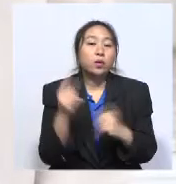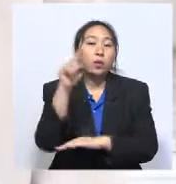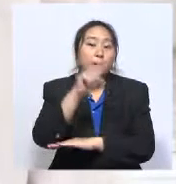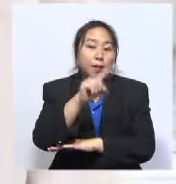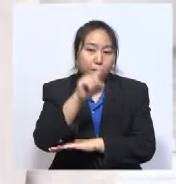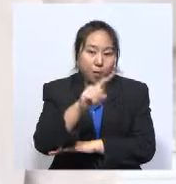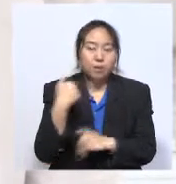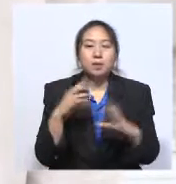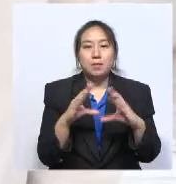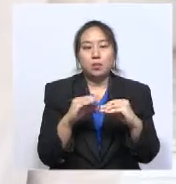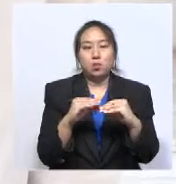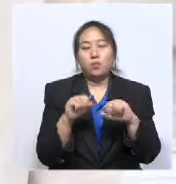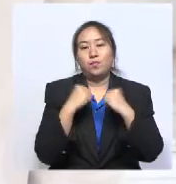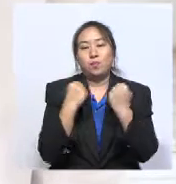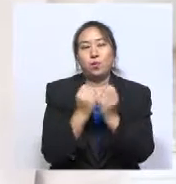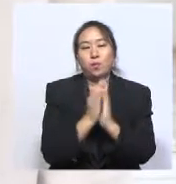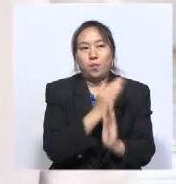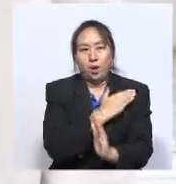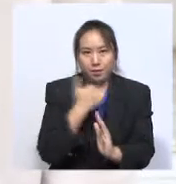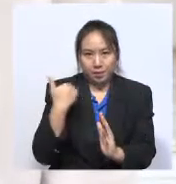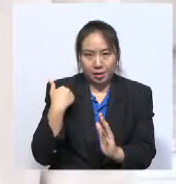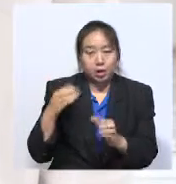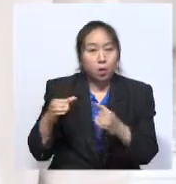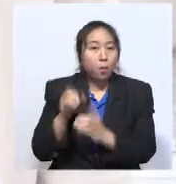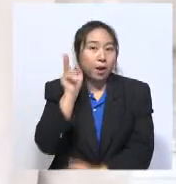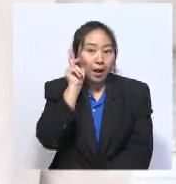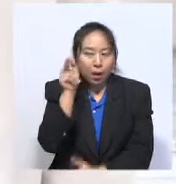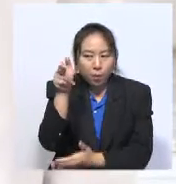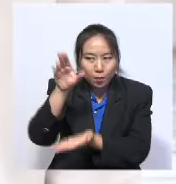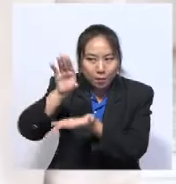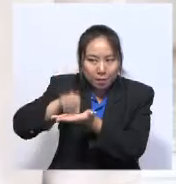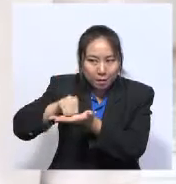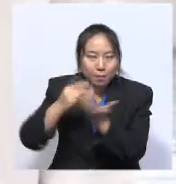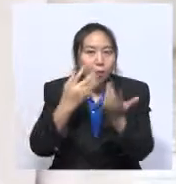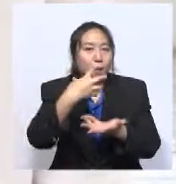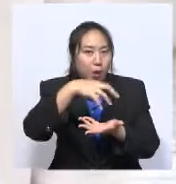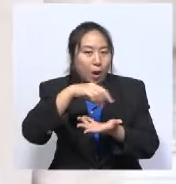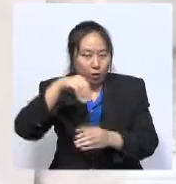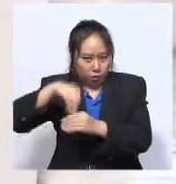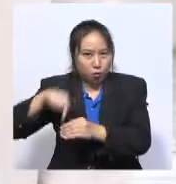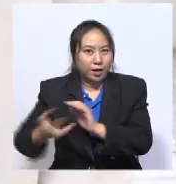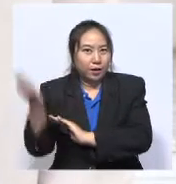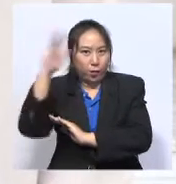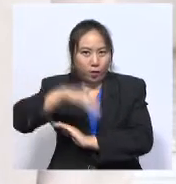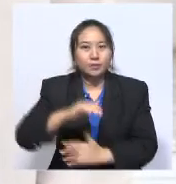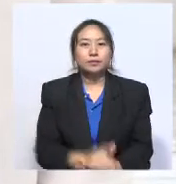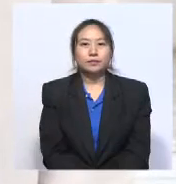ายโมงจะมีการประชุมของมหาเถรสมาคมครับซึ่งทีมข่าวนะครับจะตามติดสถานการณ์และคอยรายงานอยู่ที่นี่ตลอดทั้งวันครับ